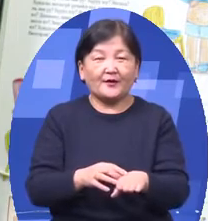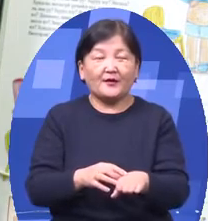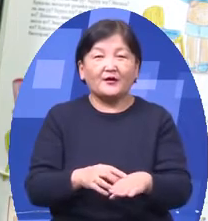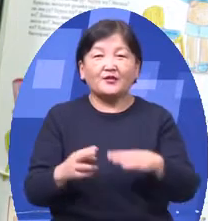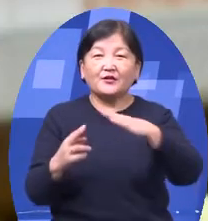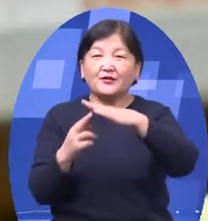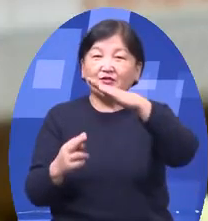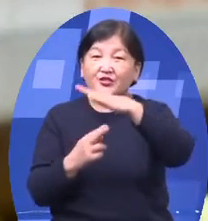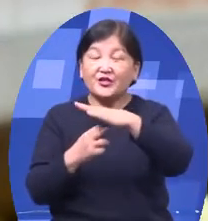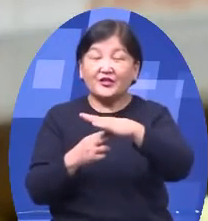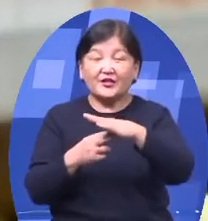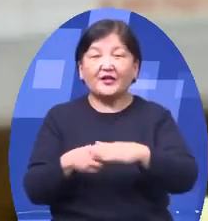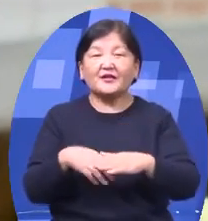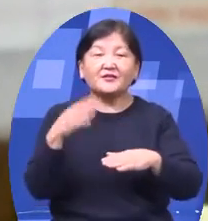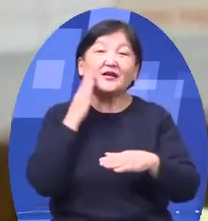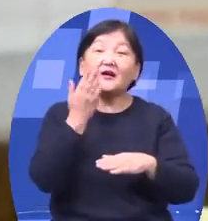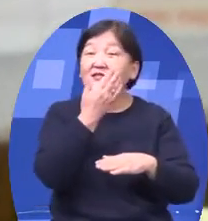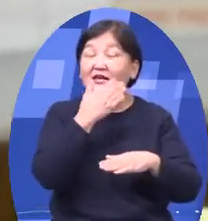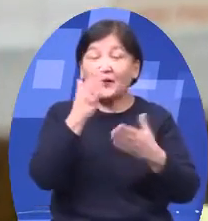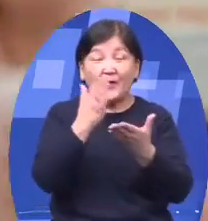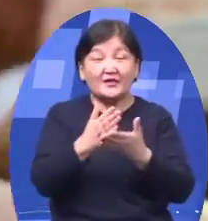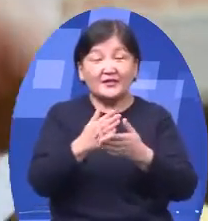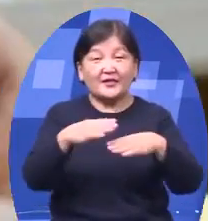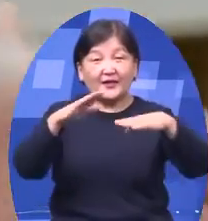баялаг сайхан зассан ширээний зургийг наалаа.